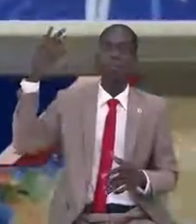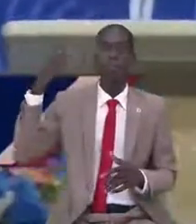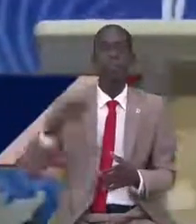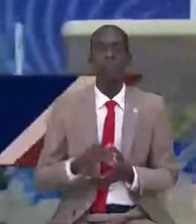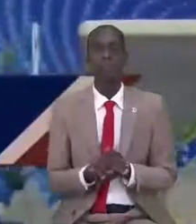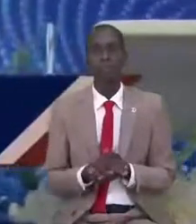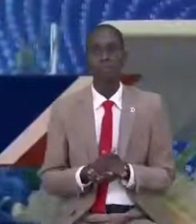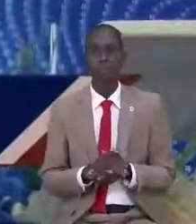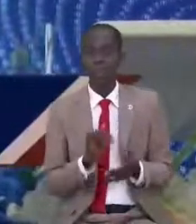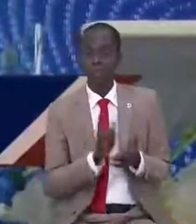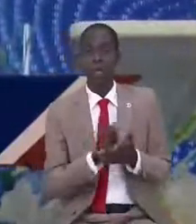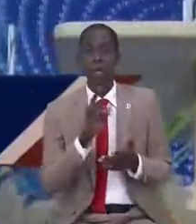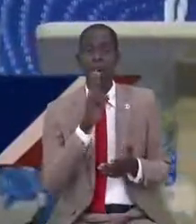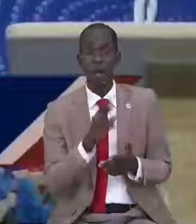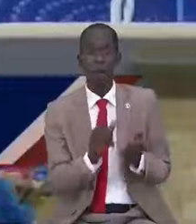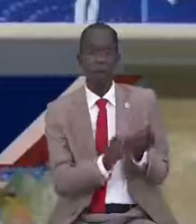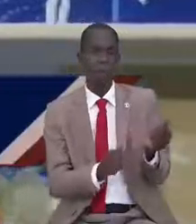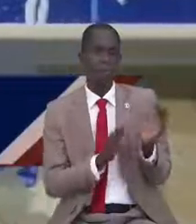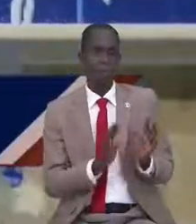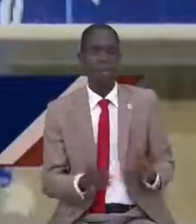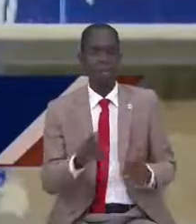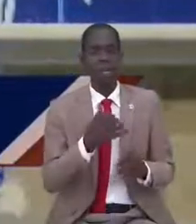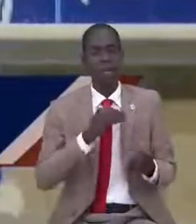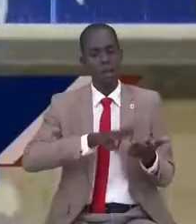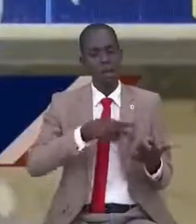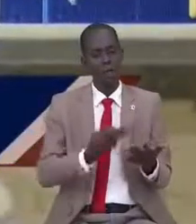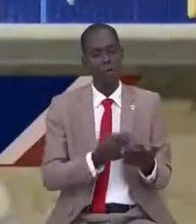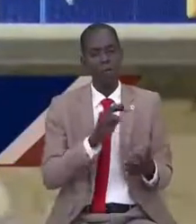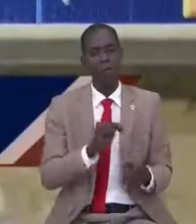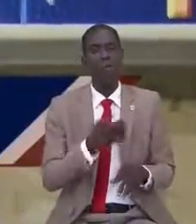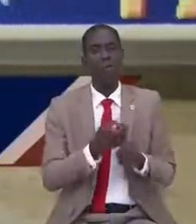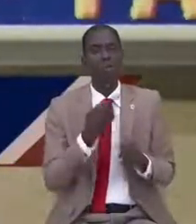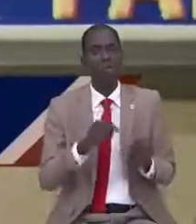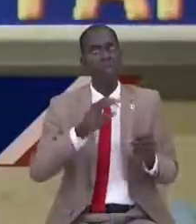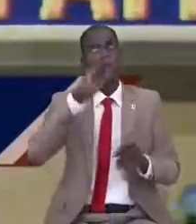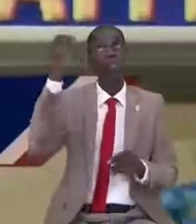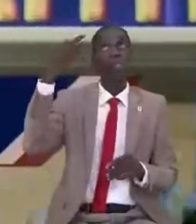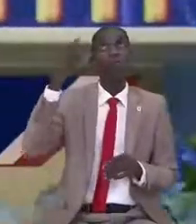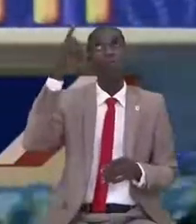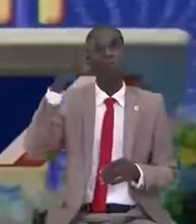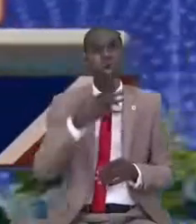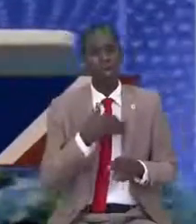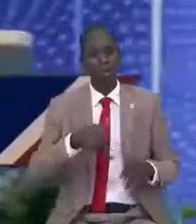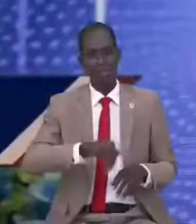grâce. Voilà, ce sont des rétrogrades. Ils sont déchus de la grâce de Dieu.